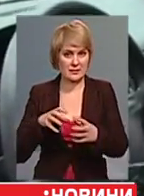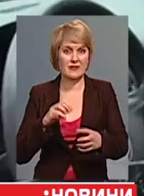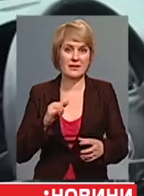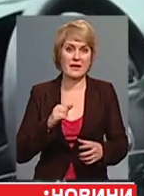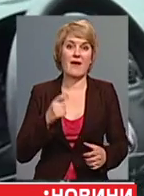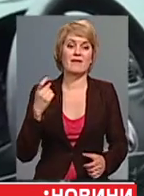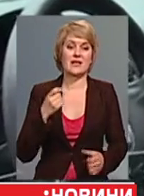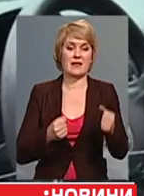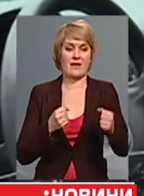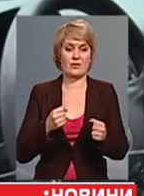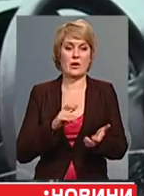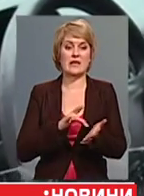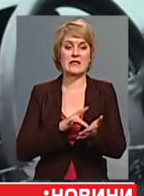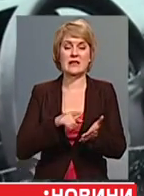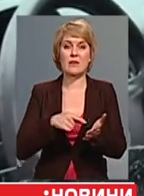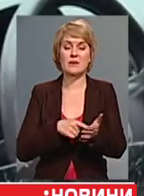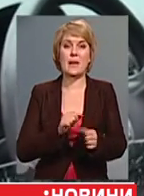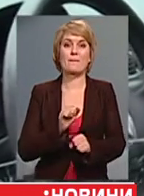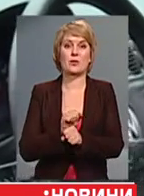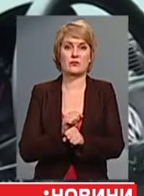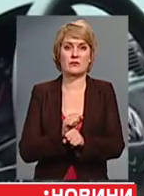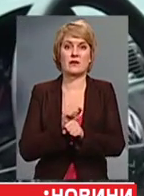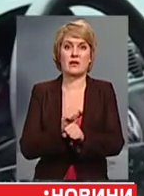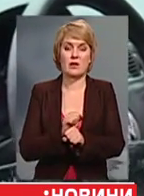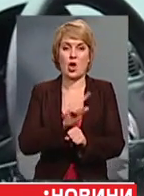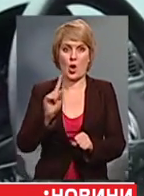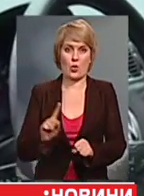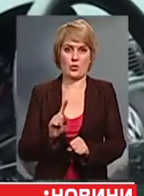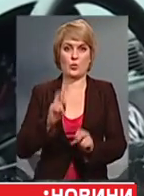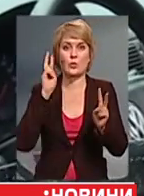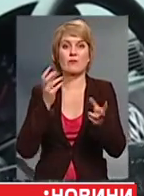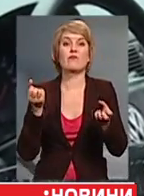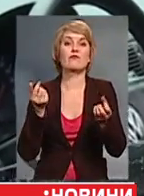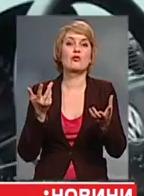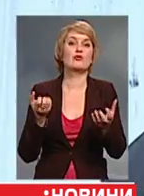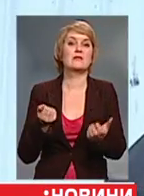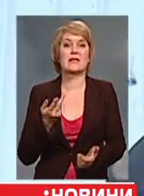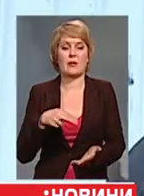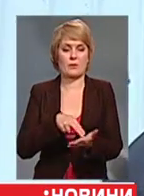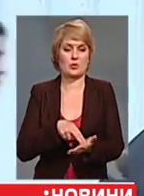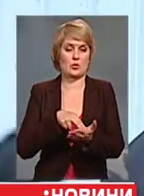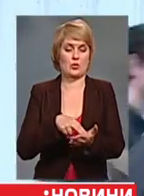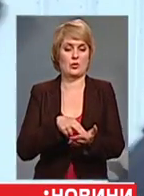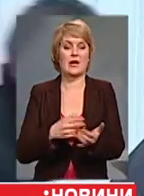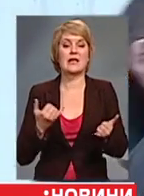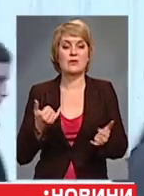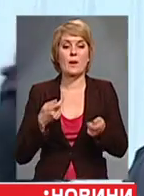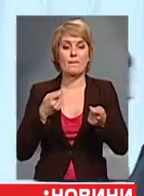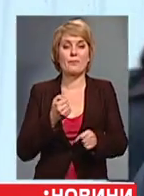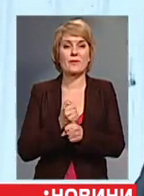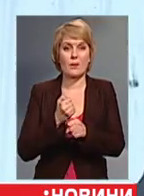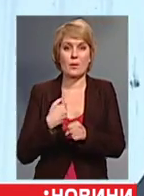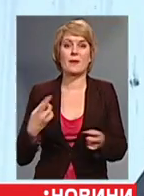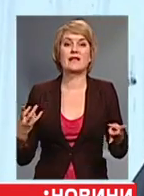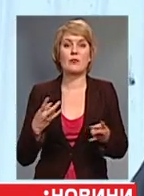просто паралізовано, не проїхати. Стою в заторі вже годину і невідомо скільки ще простою. Сьогодні, щоб доїхати на роботу,